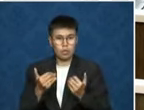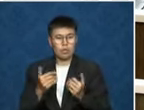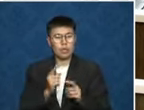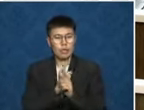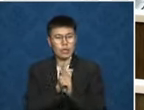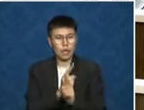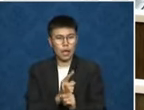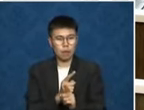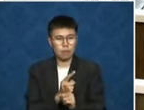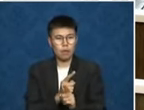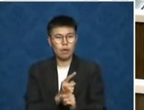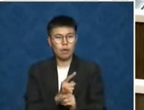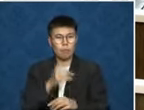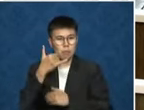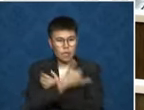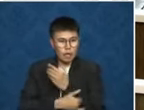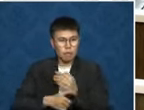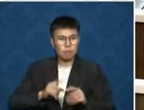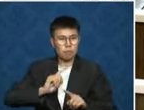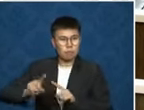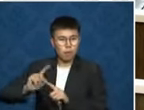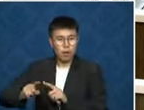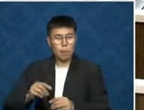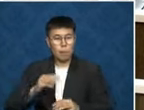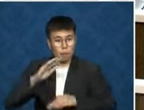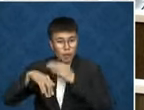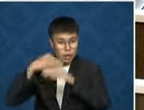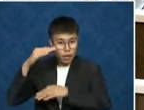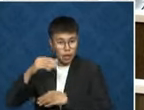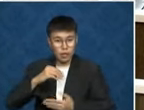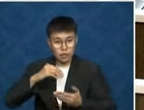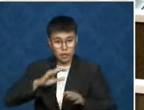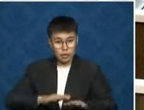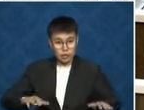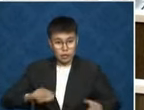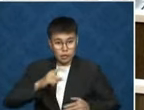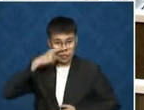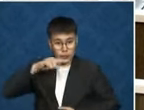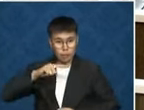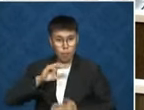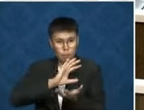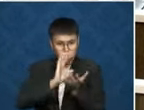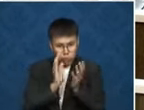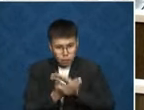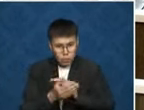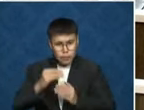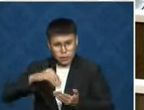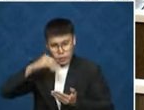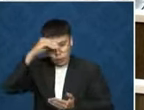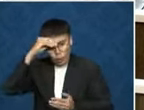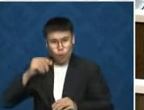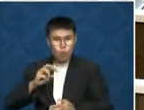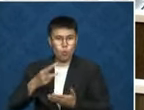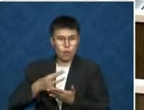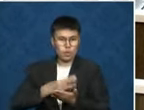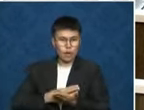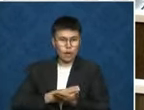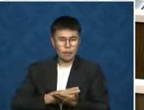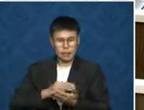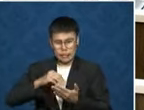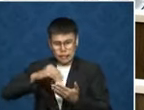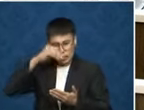นะครับดังนั้นนะครับการพัฒนาการศึกษาเด็กไทยเราต้องปฏิรูปการศึกษาลดวิชาเรียนที่ไม่จำ